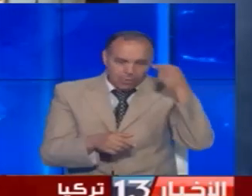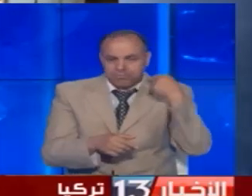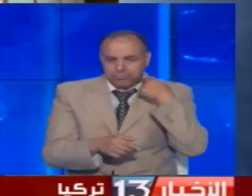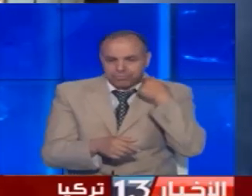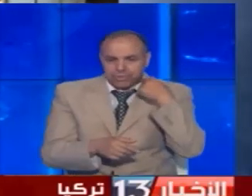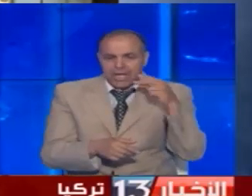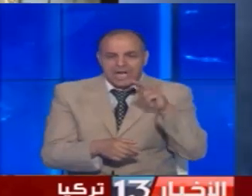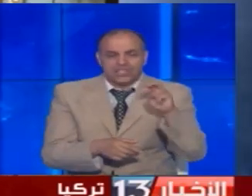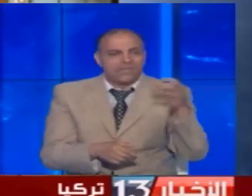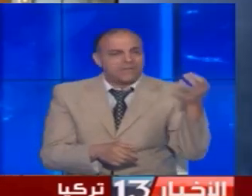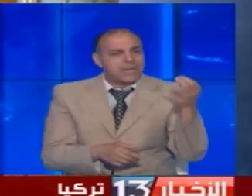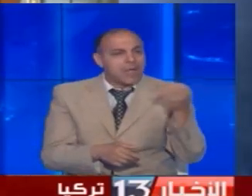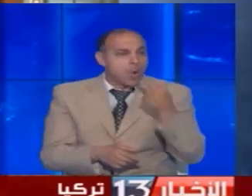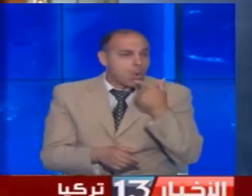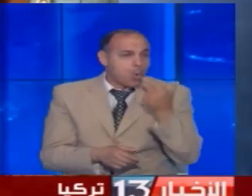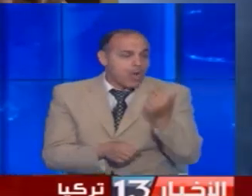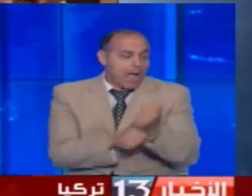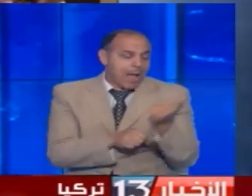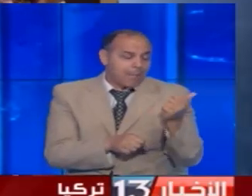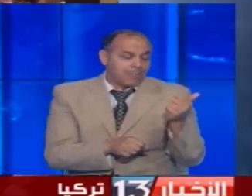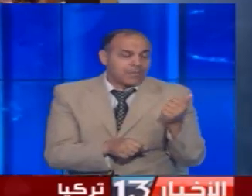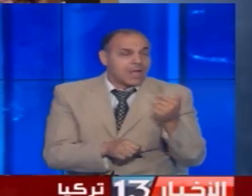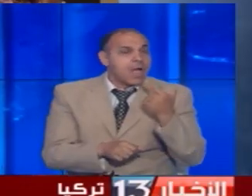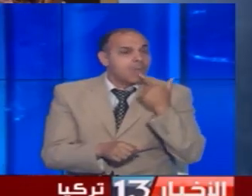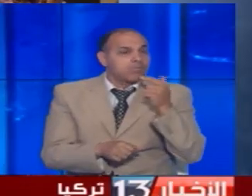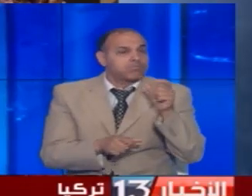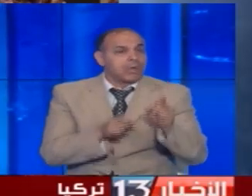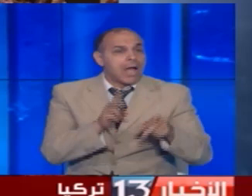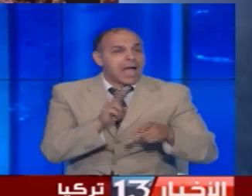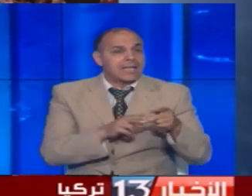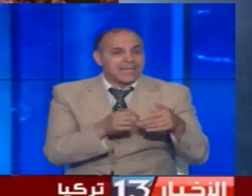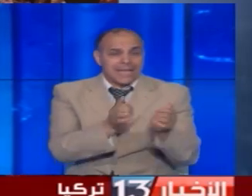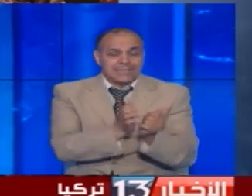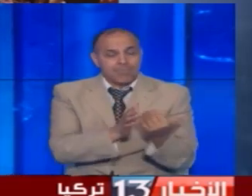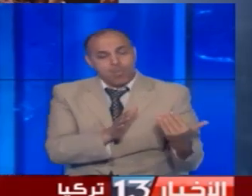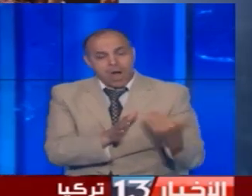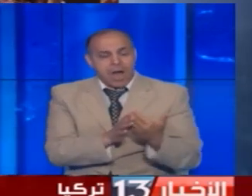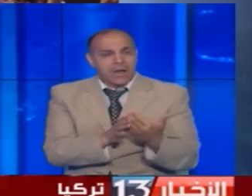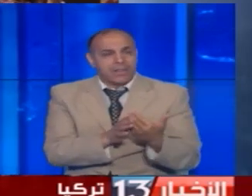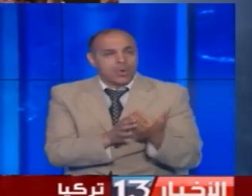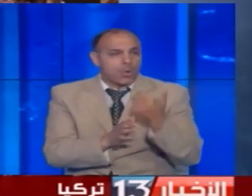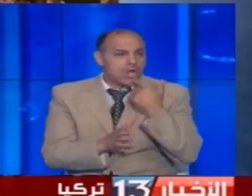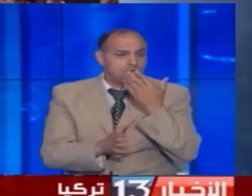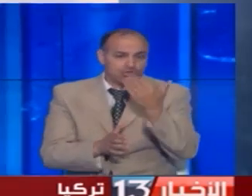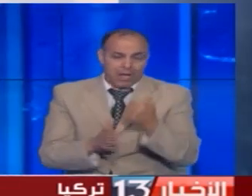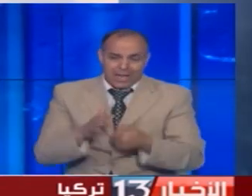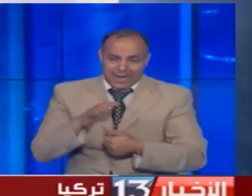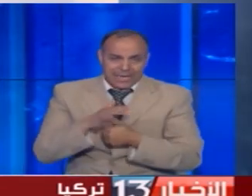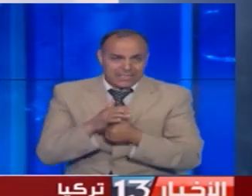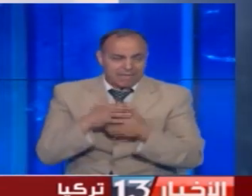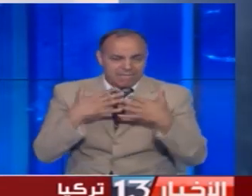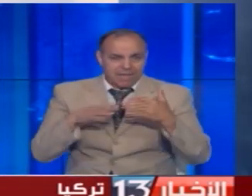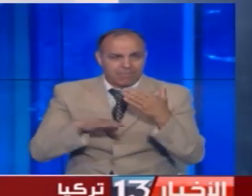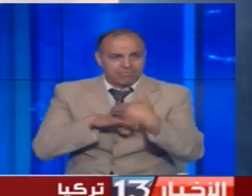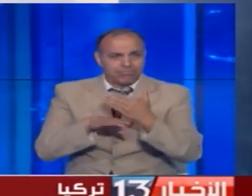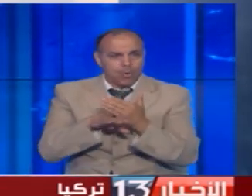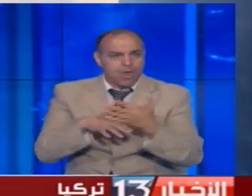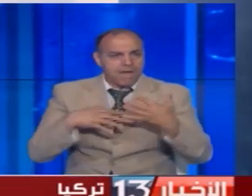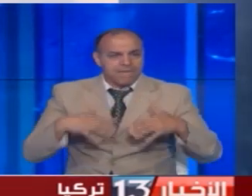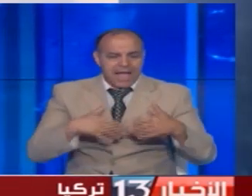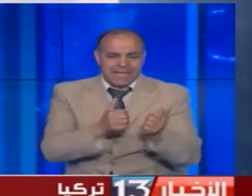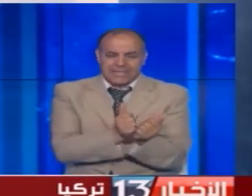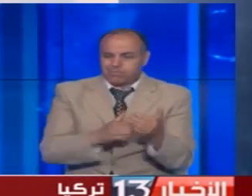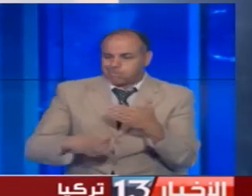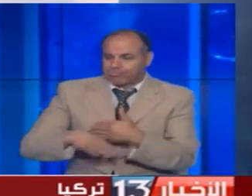نحو 20% من قيمتها هذا العام، دعا مرشح أكبر أحزاب المعارضة محرم إنجي أردوغان إلى إنهاء الانقسام بين الأحزاب